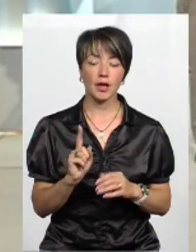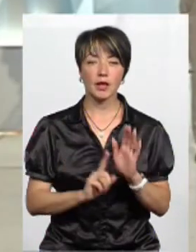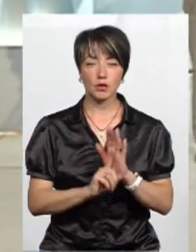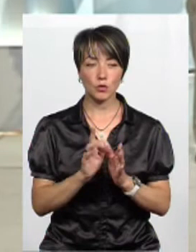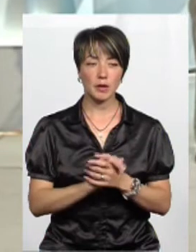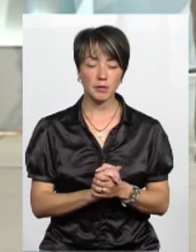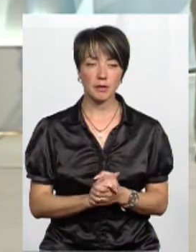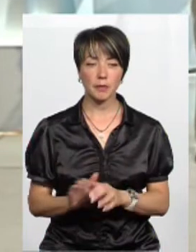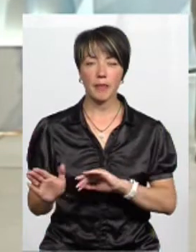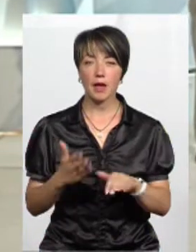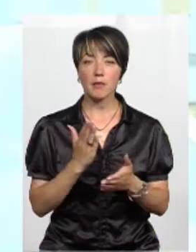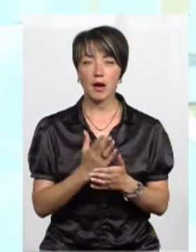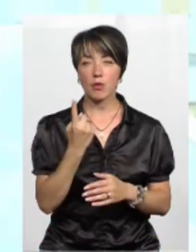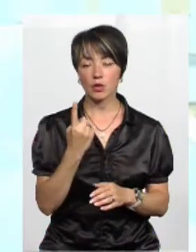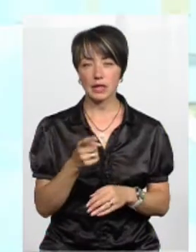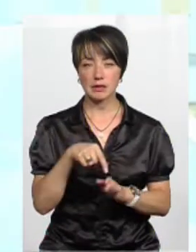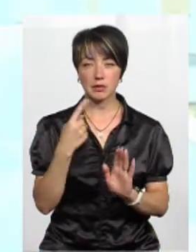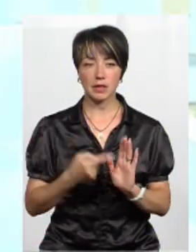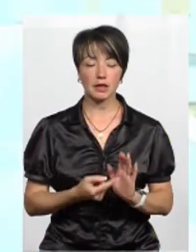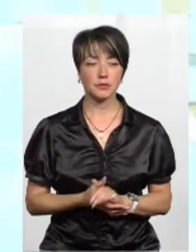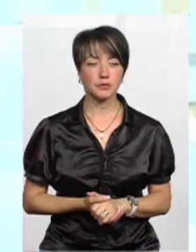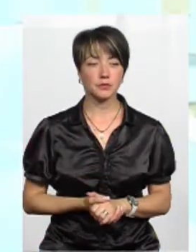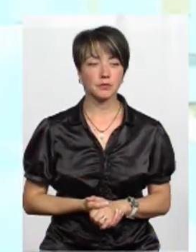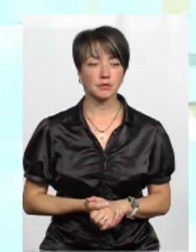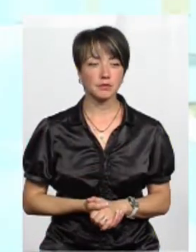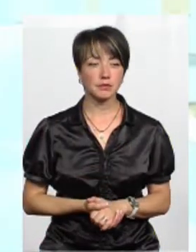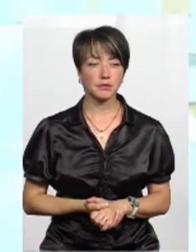наступить мир. Угу. Маємо ще одне запитання, прошу.